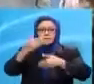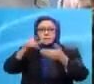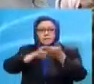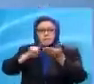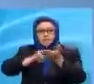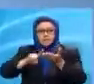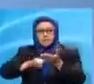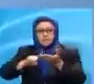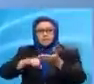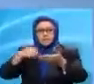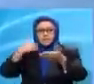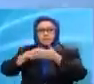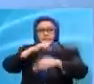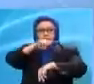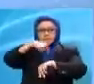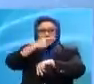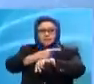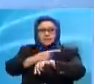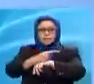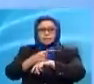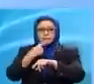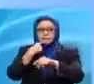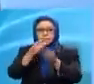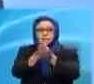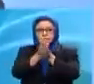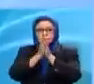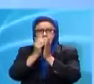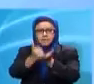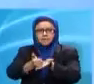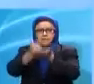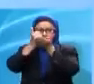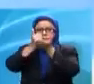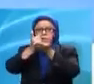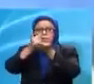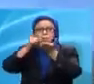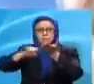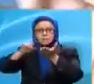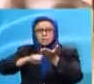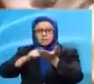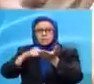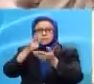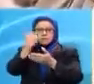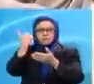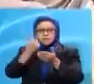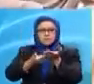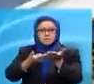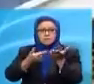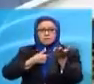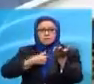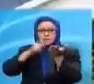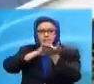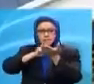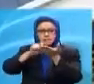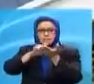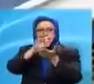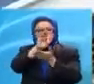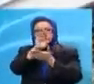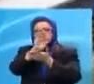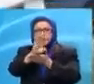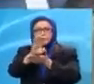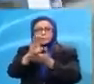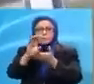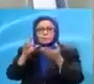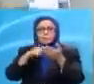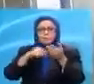hampir sejam. Syafura diminta membantu siasatan susulan posting berbau penghinaan itu selepas satu laporan polis dibuat